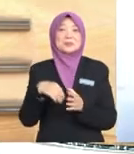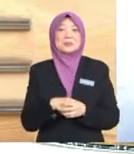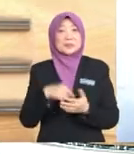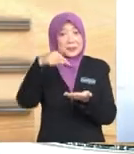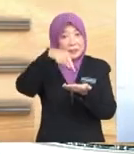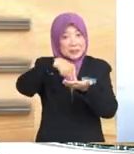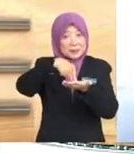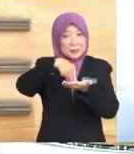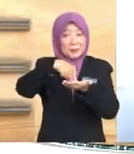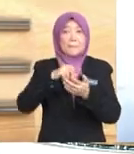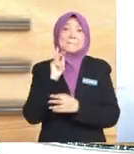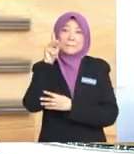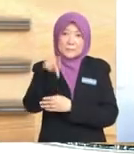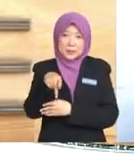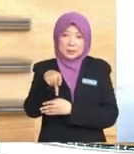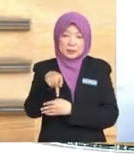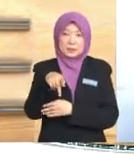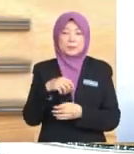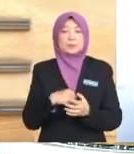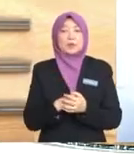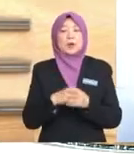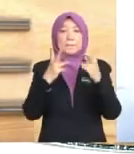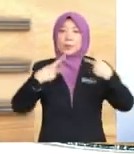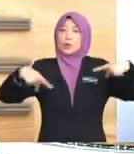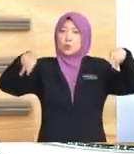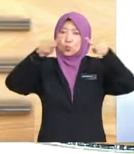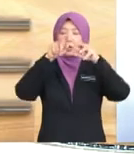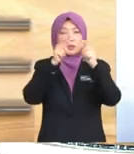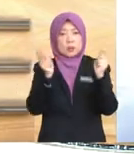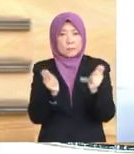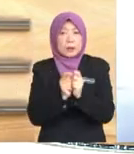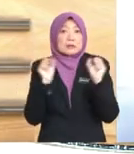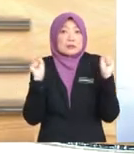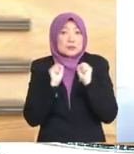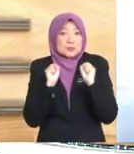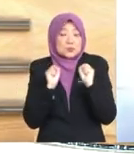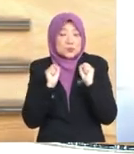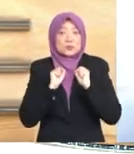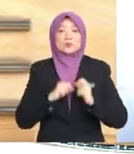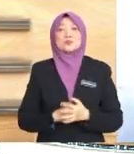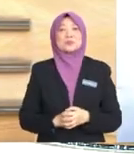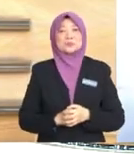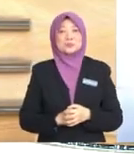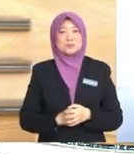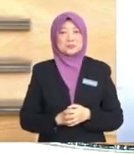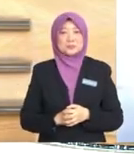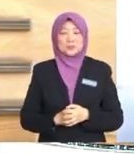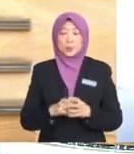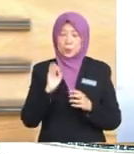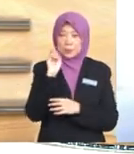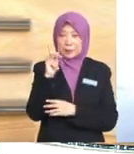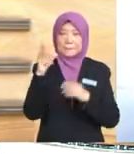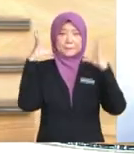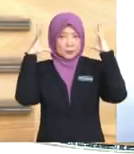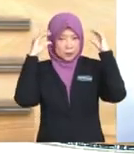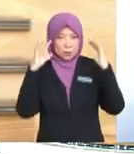mentega ni pastinya dia memerlukan tempat yang dingin. Betul tak cikgu? Okey, cikgu,